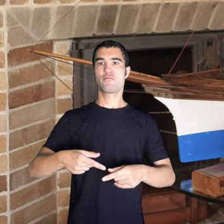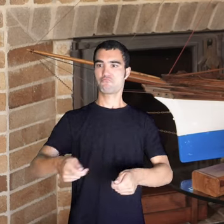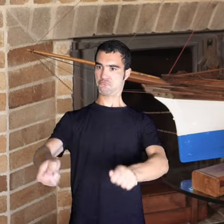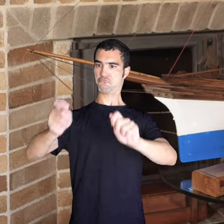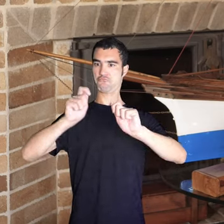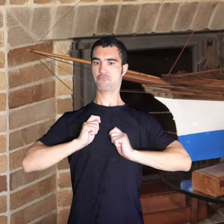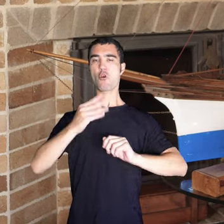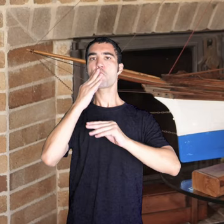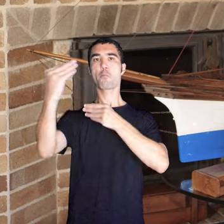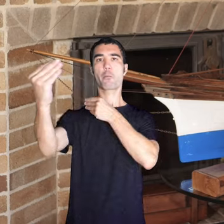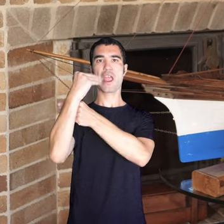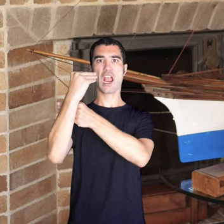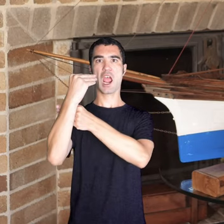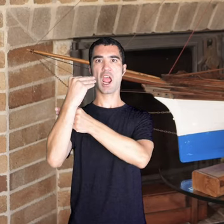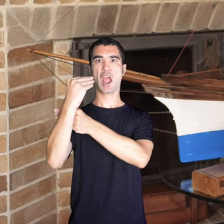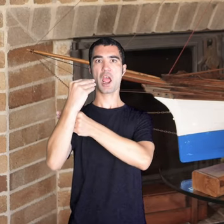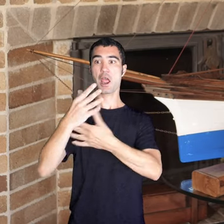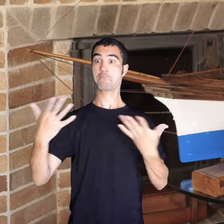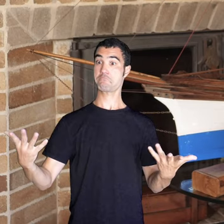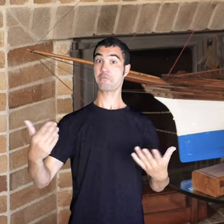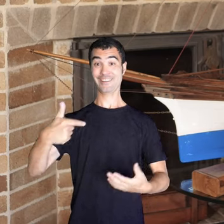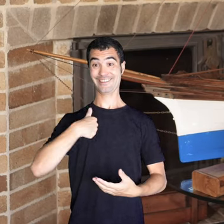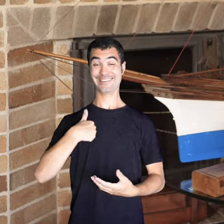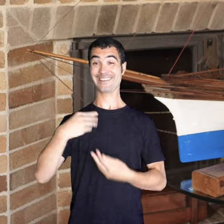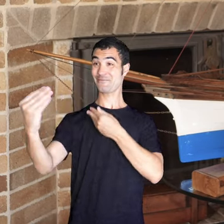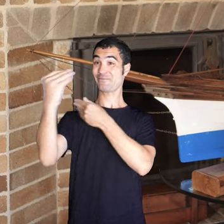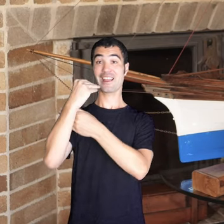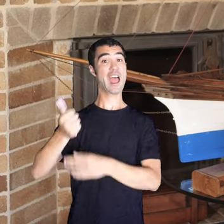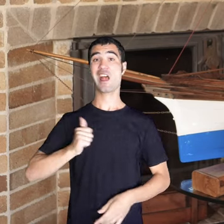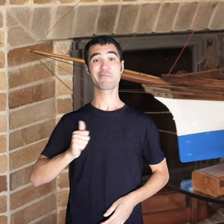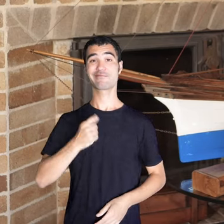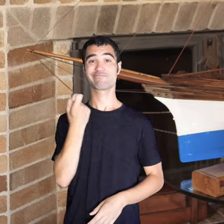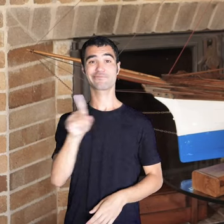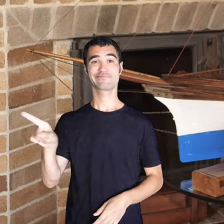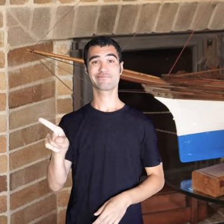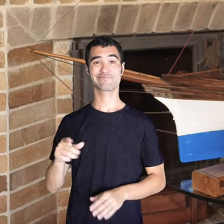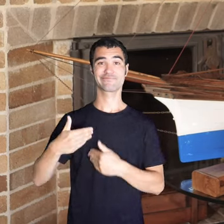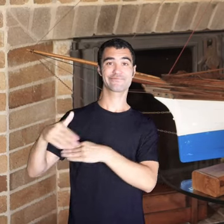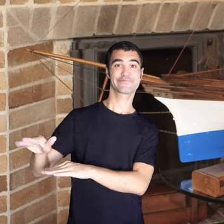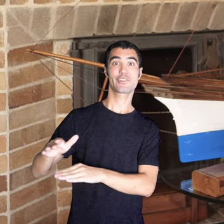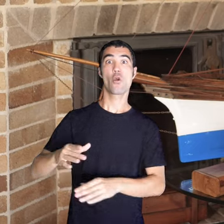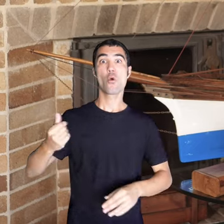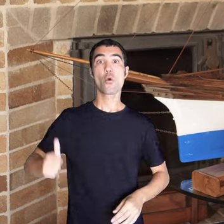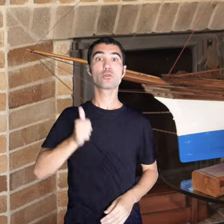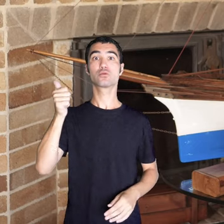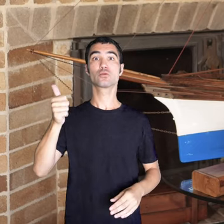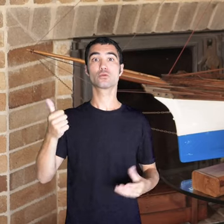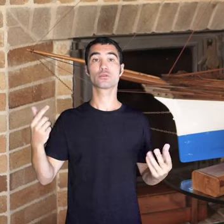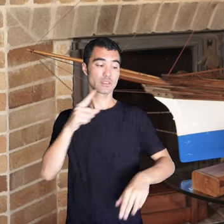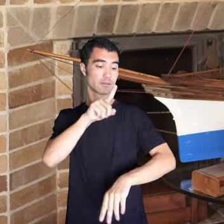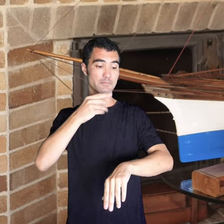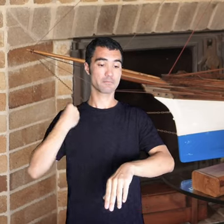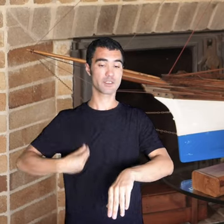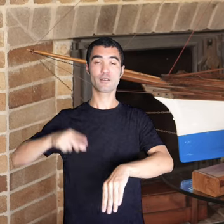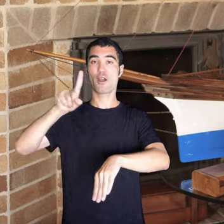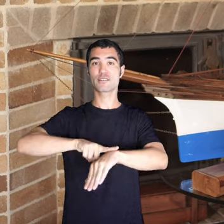me daven una beca, que per cert no vaig poder aprofitar perquè va coincidir en que